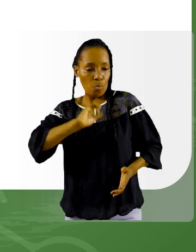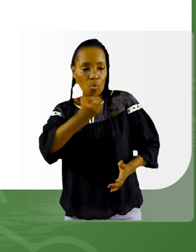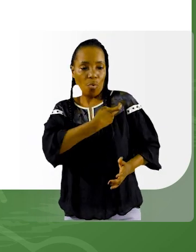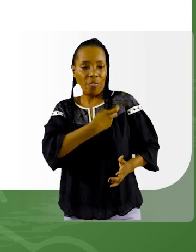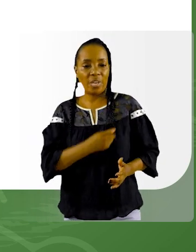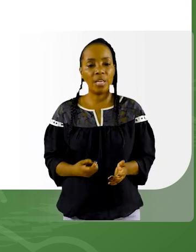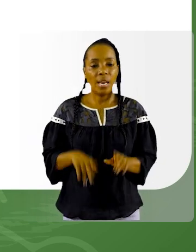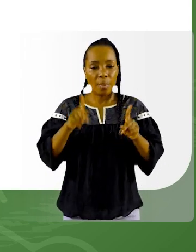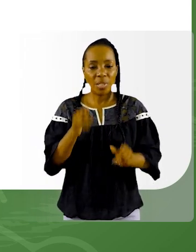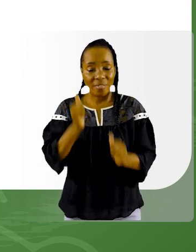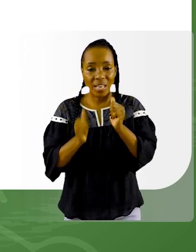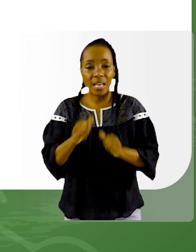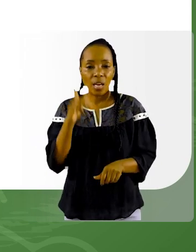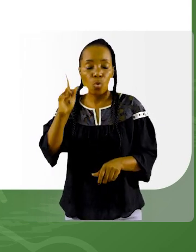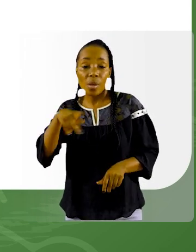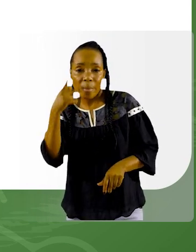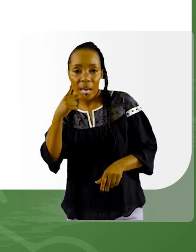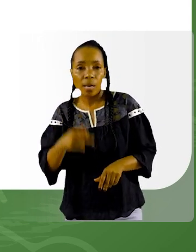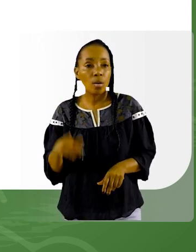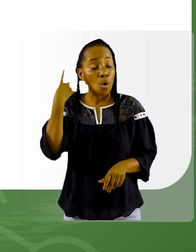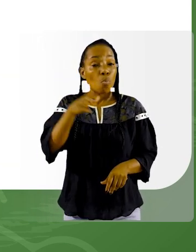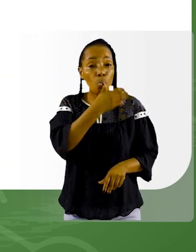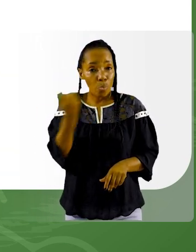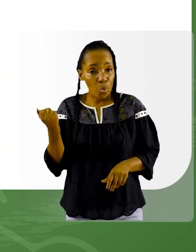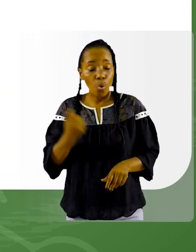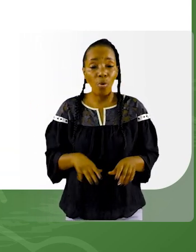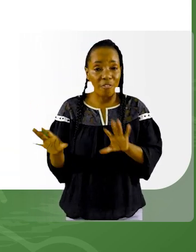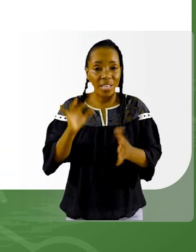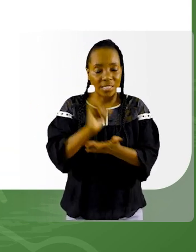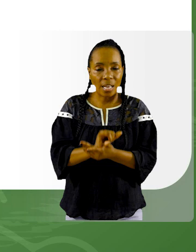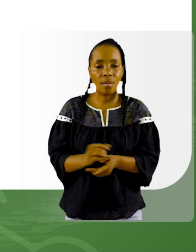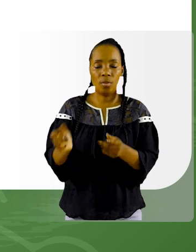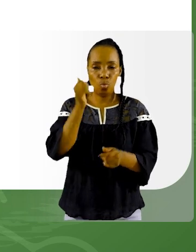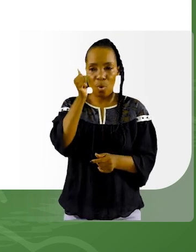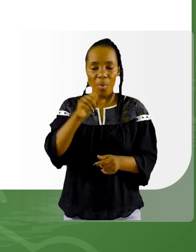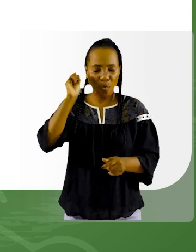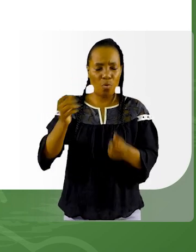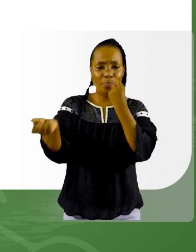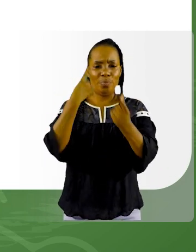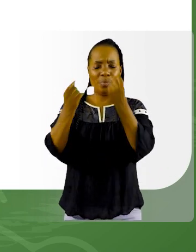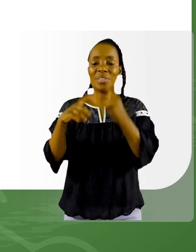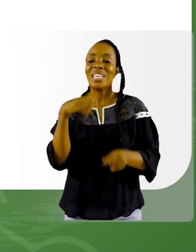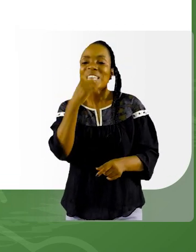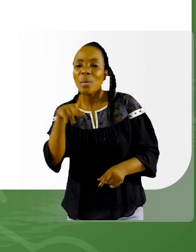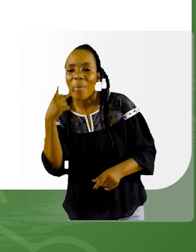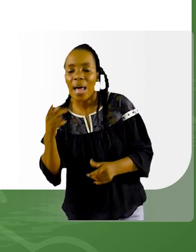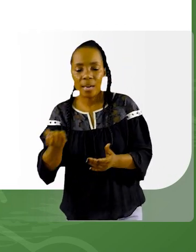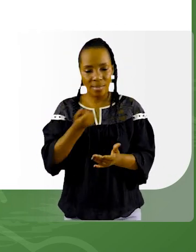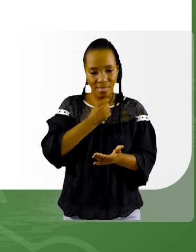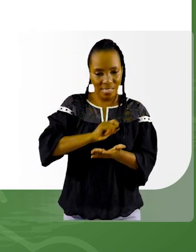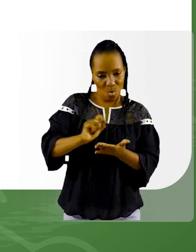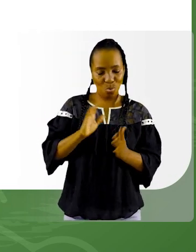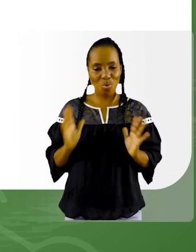les contours de la visée argumentative, il faut se poser 3 questions. Première question, c'est qui parle? L'auteur, à qui